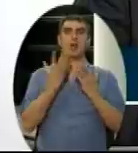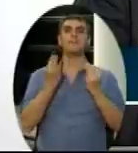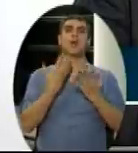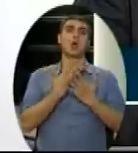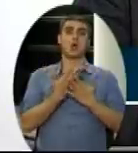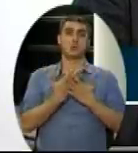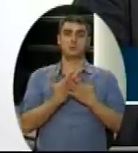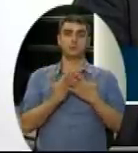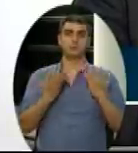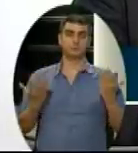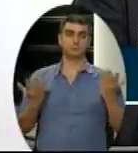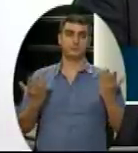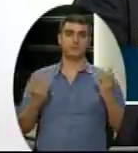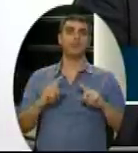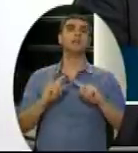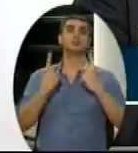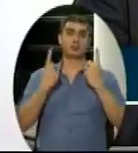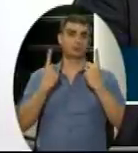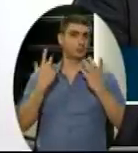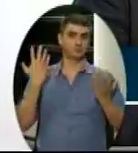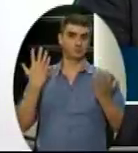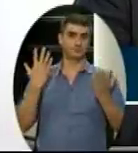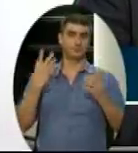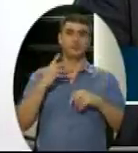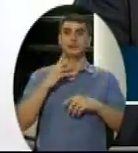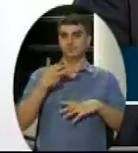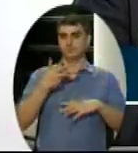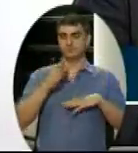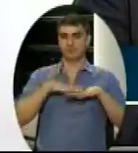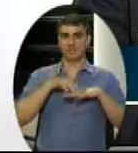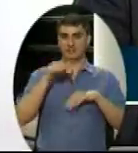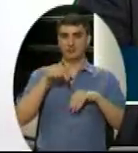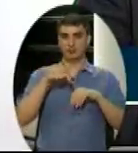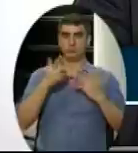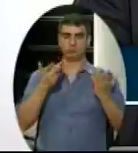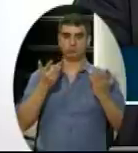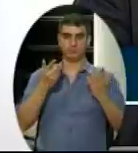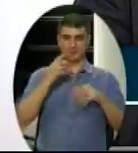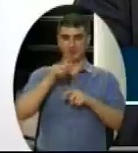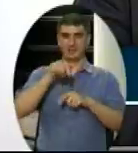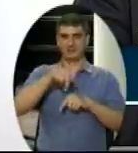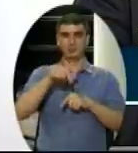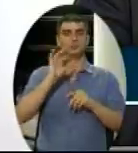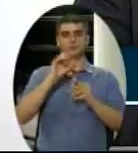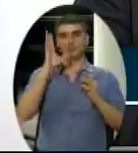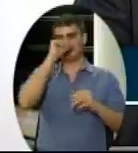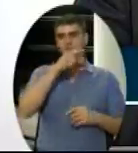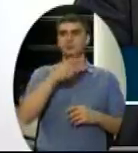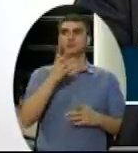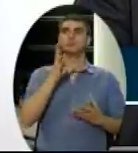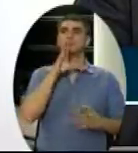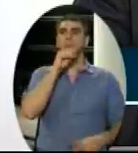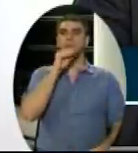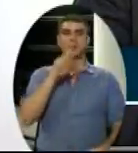הוכחות שהתרחשו במשך הקדנציה הזו כדי באמת להגיע למסקנה הזו